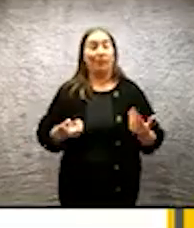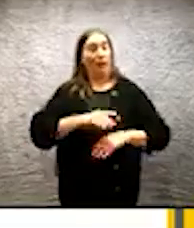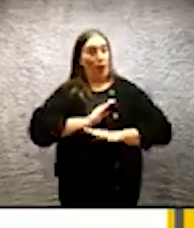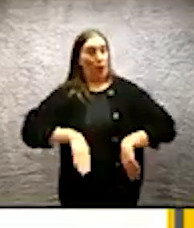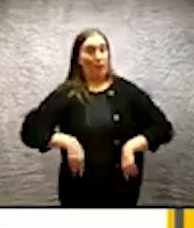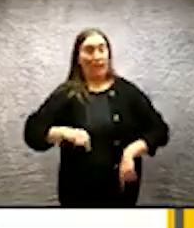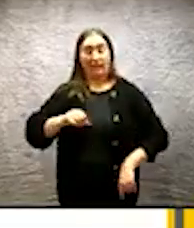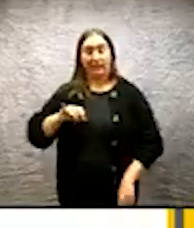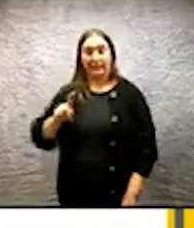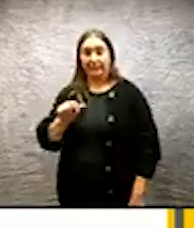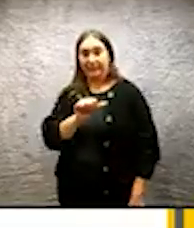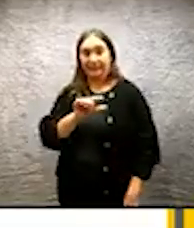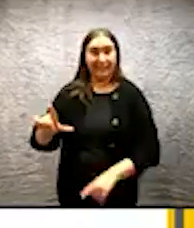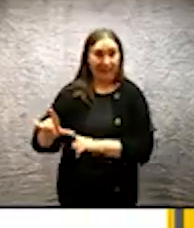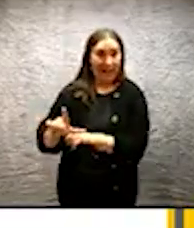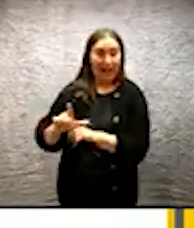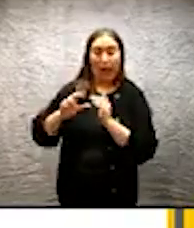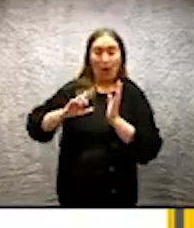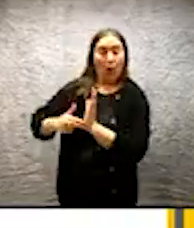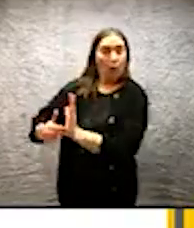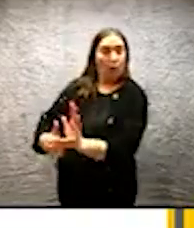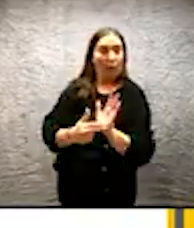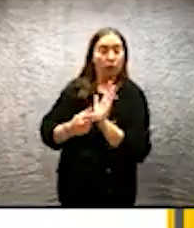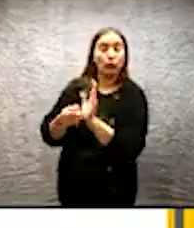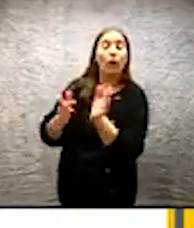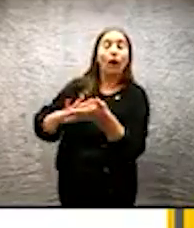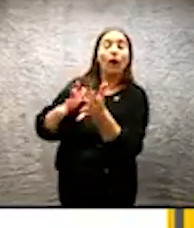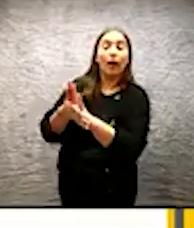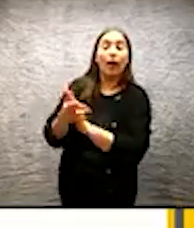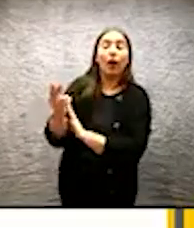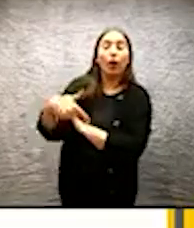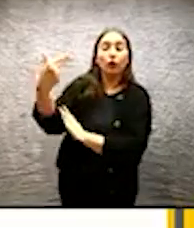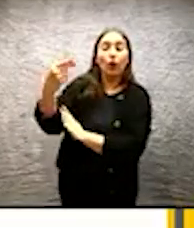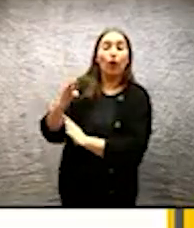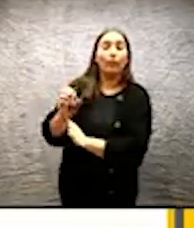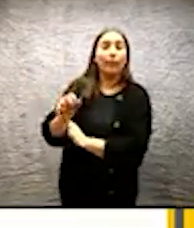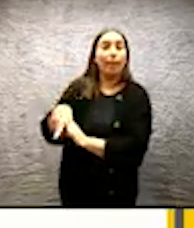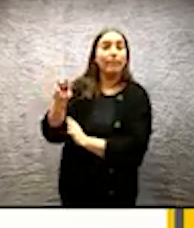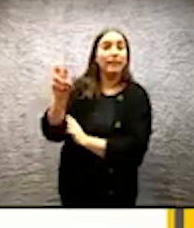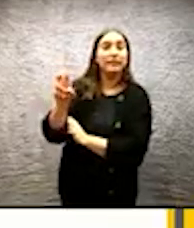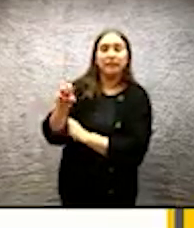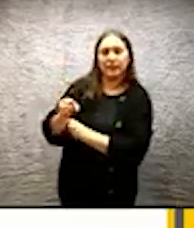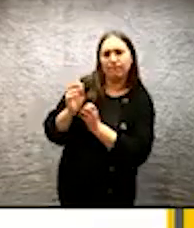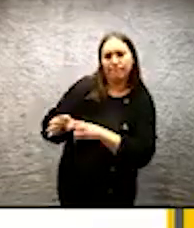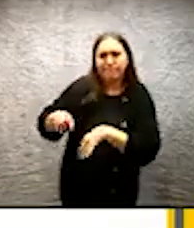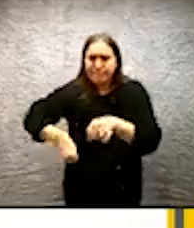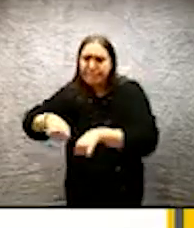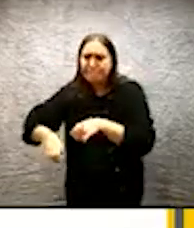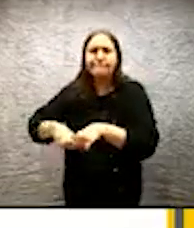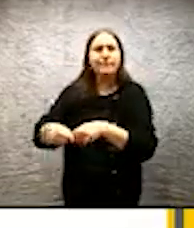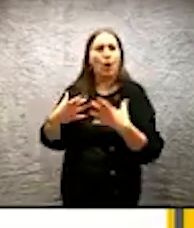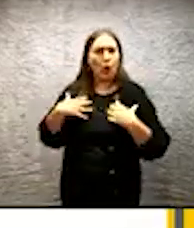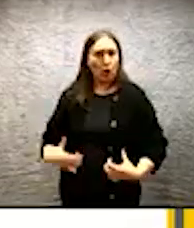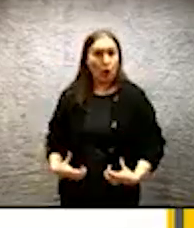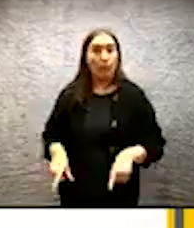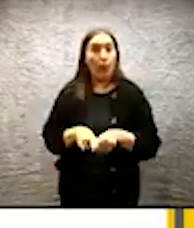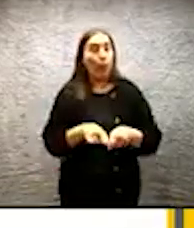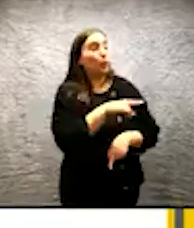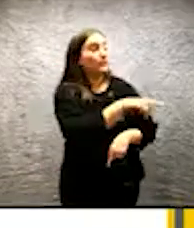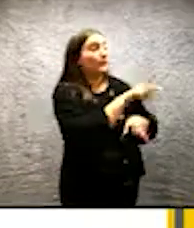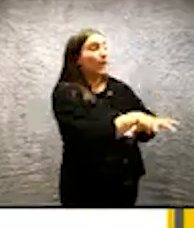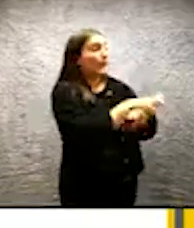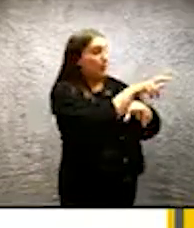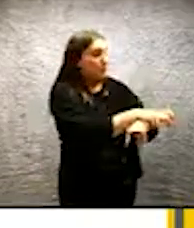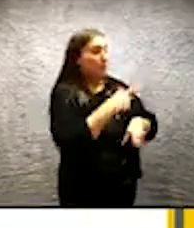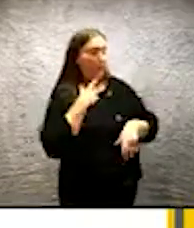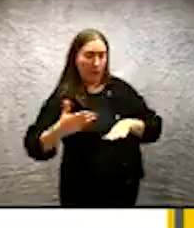conventions d'occupation du domaine public avec l'association Nord BMX Club et avec des agriculteurs pour de la culture basse et